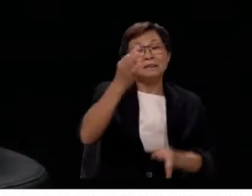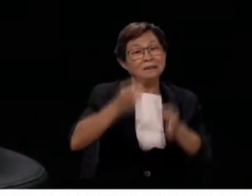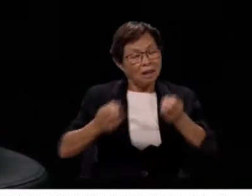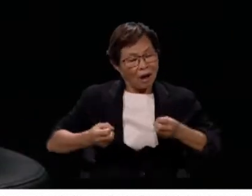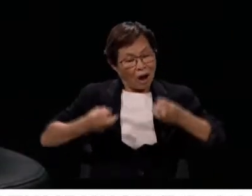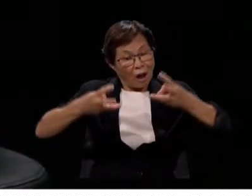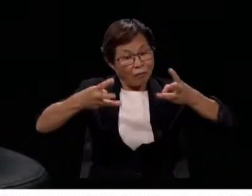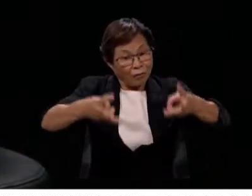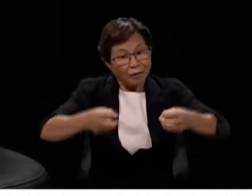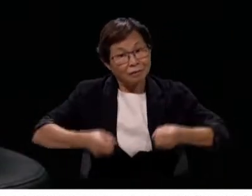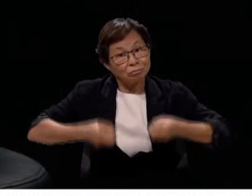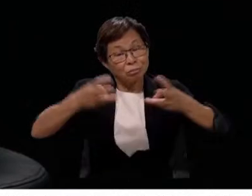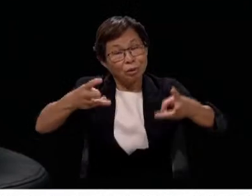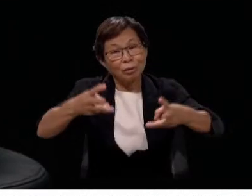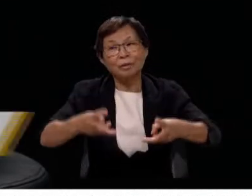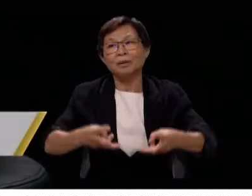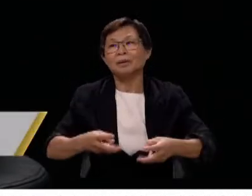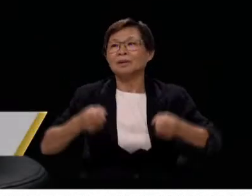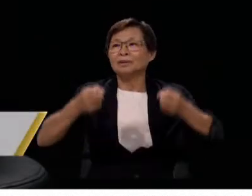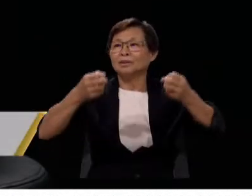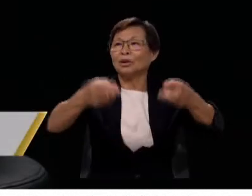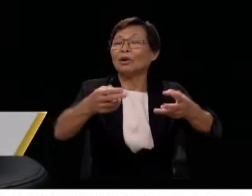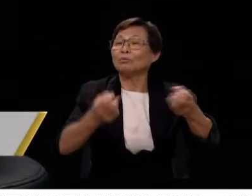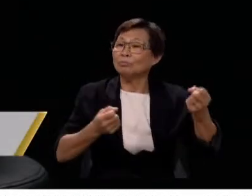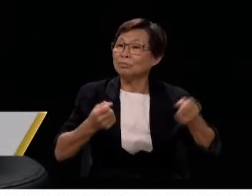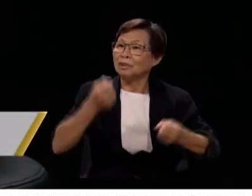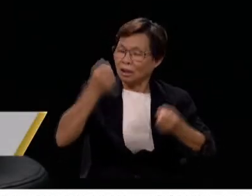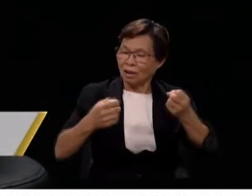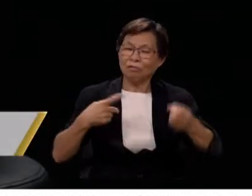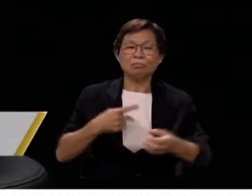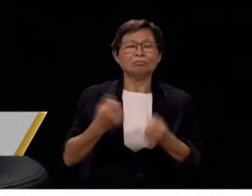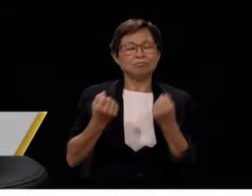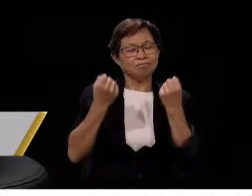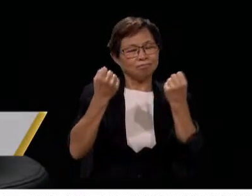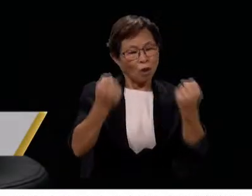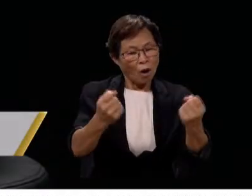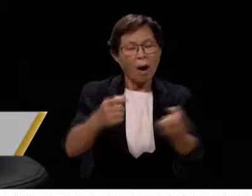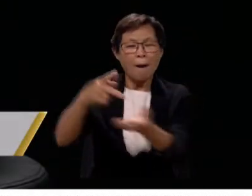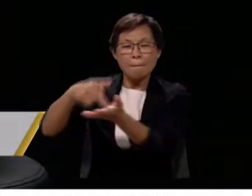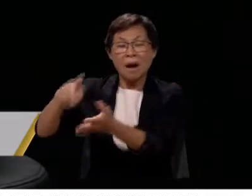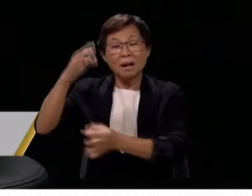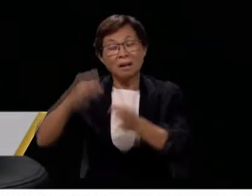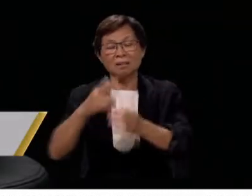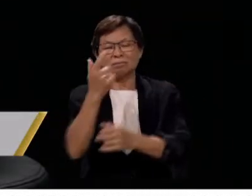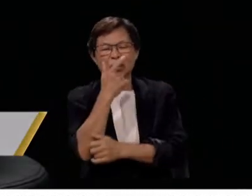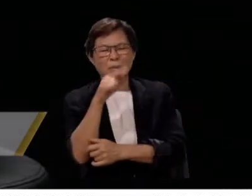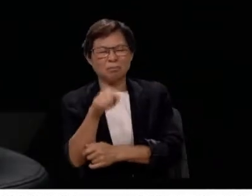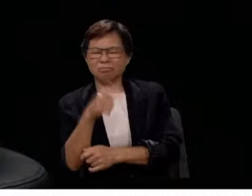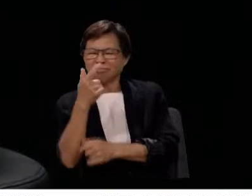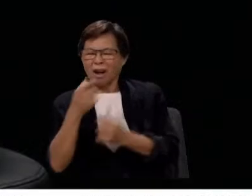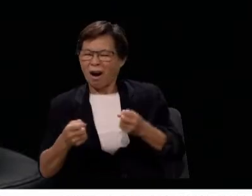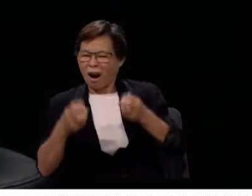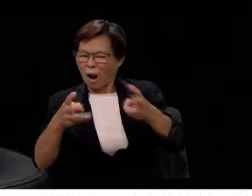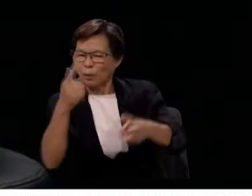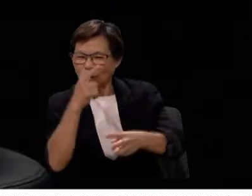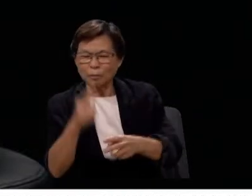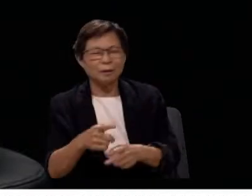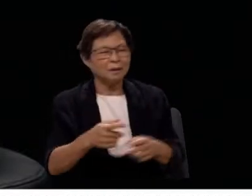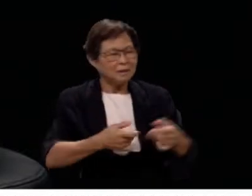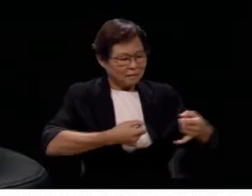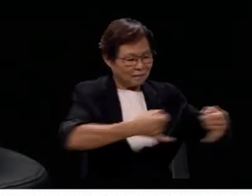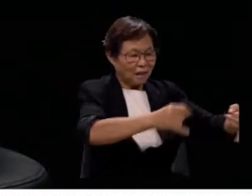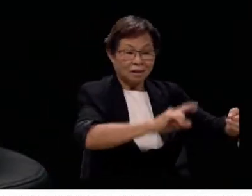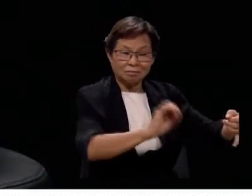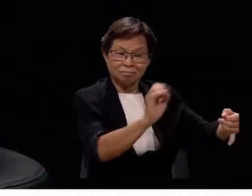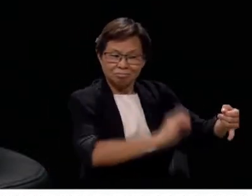ini ialah H Yusuf pbcc kalau kita gunakan abaya kau tidak kita ada pilihan jalan-jalan yang tiada